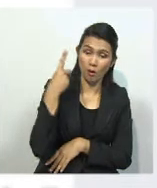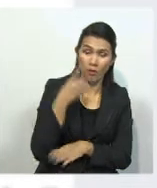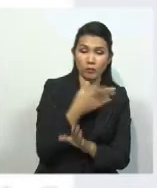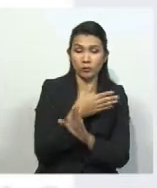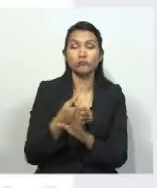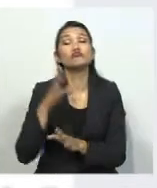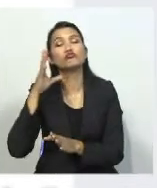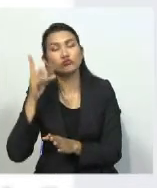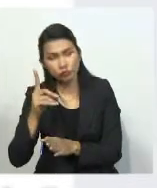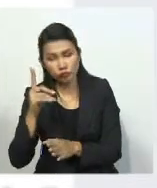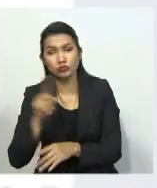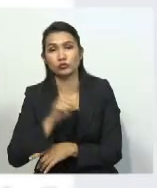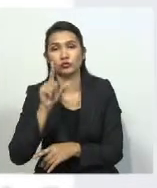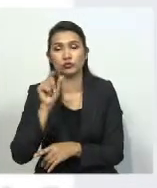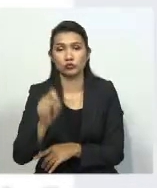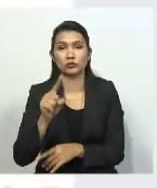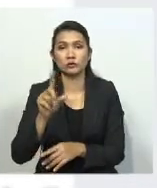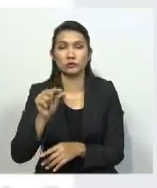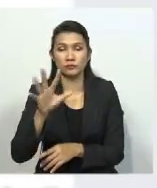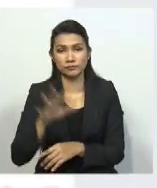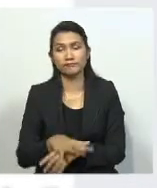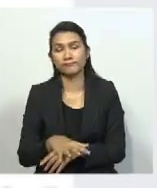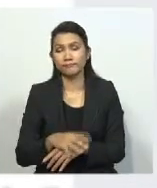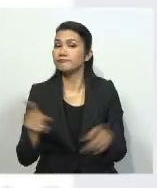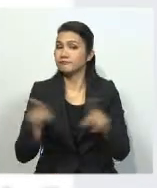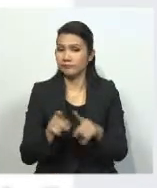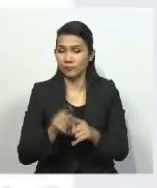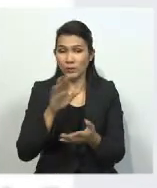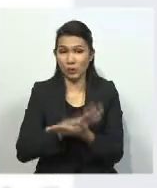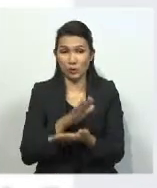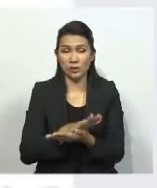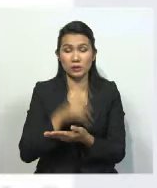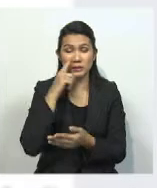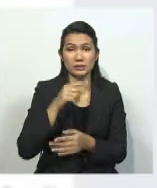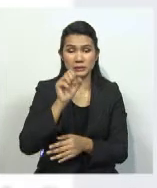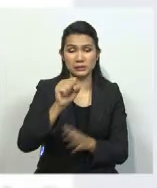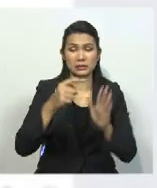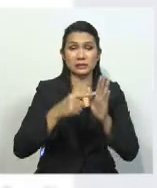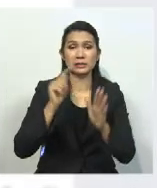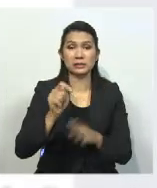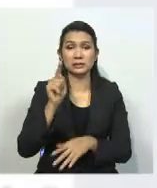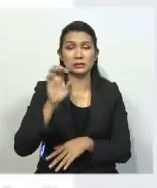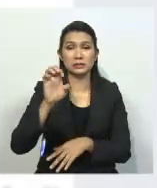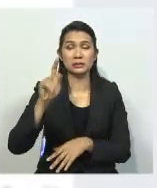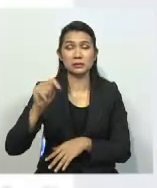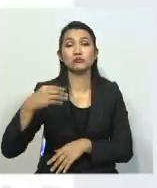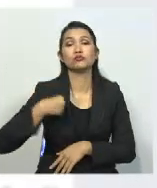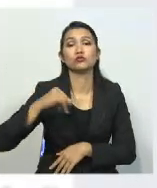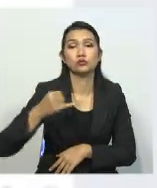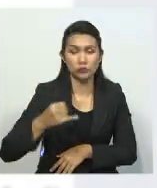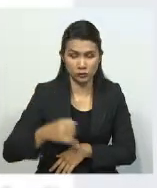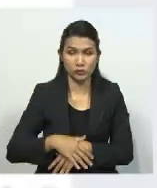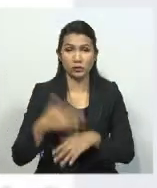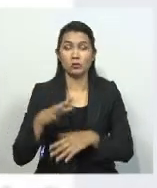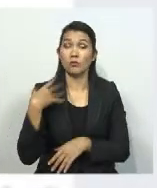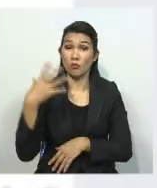ไปจนถึงวันพรุ่งนี้นะคะศุกร์ที่25มกราคมเช่นเดียวกับโรงเรียนสาธิตจุฬาลงกรณ์มหาวิทยาลัยและล่าสุด